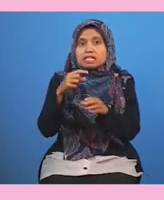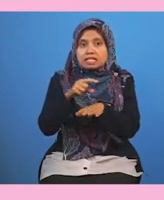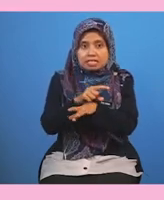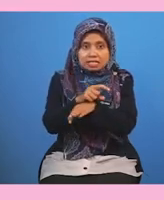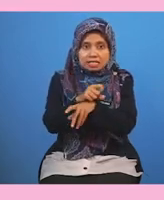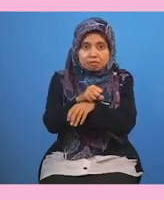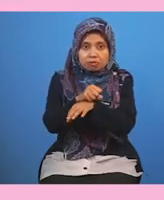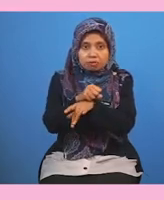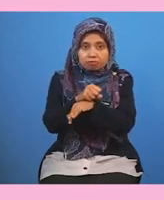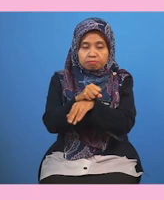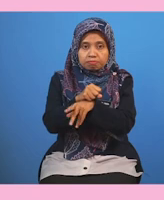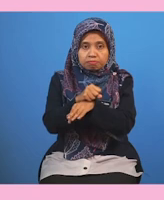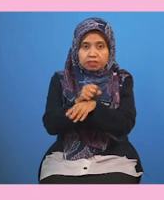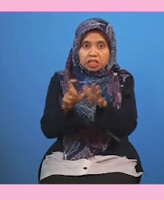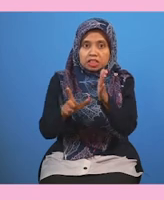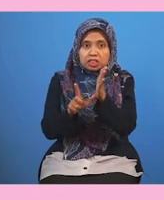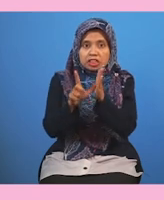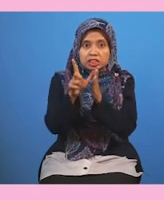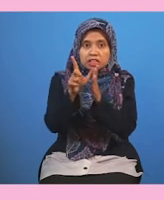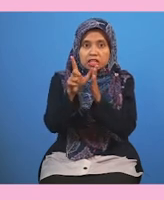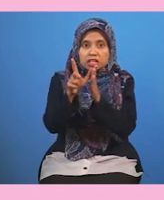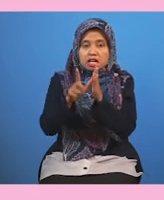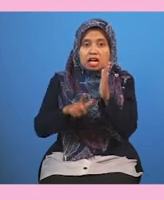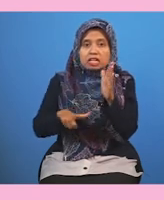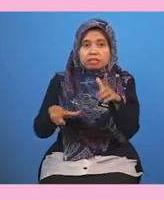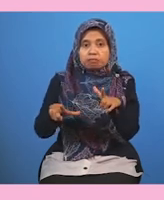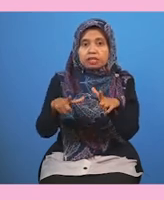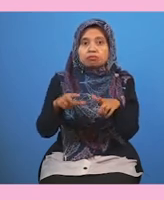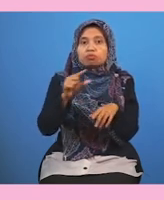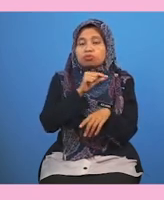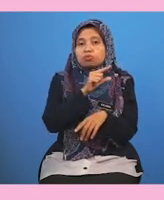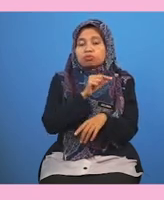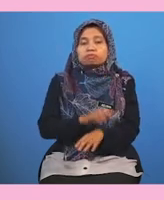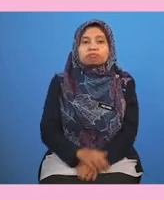semut, cicak, lipas, lipan dan burung.